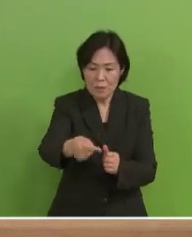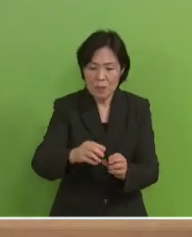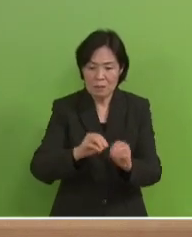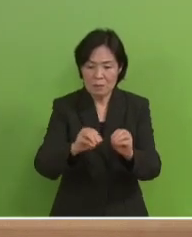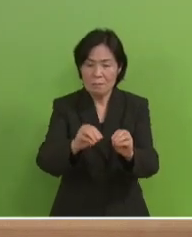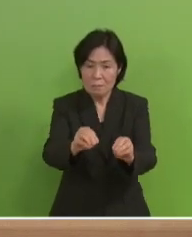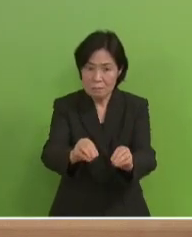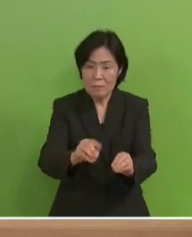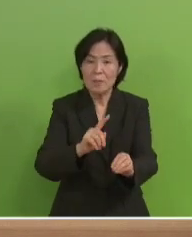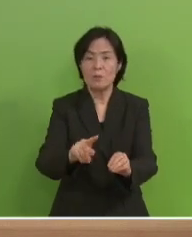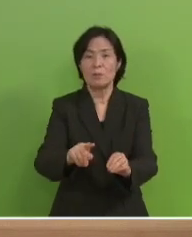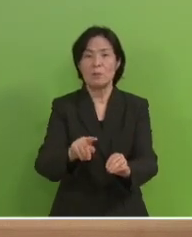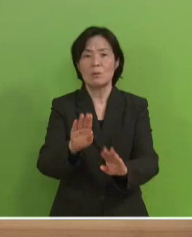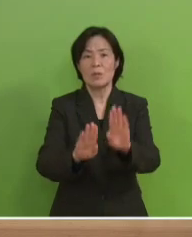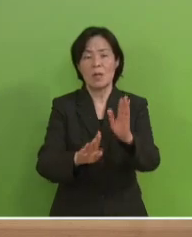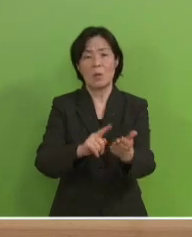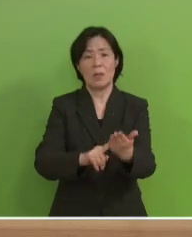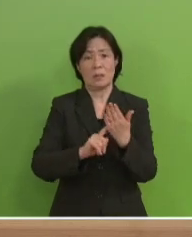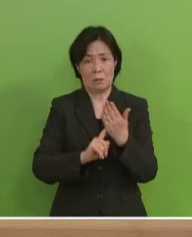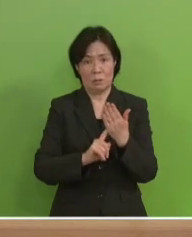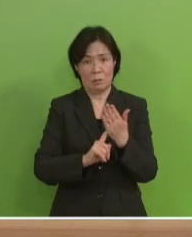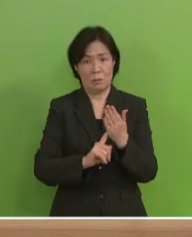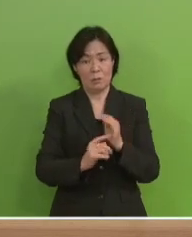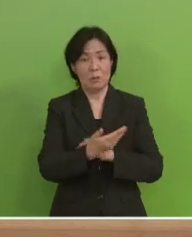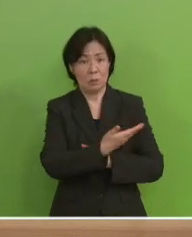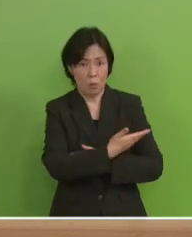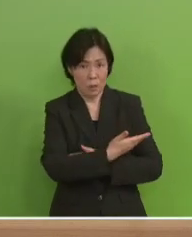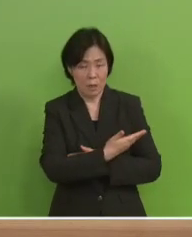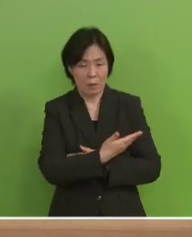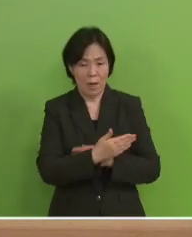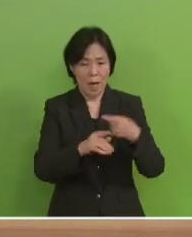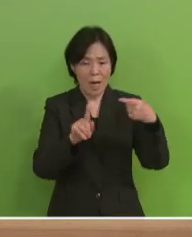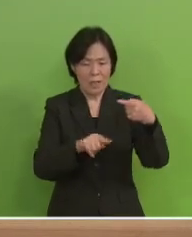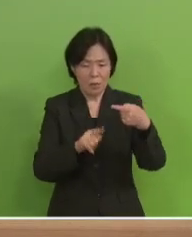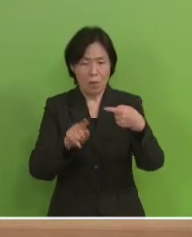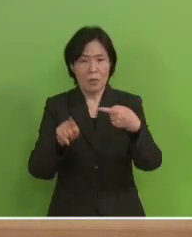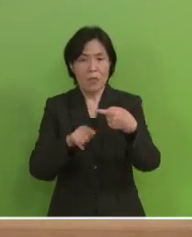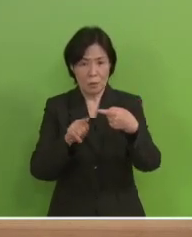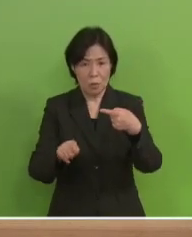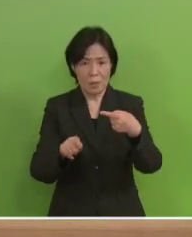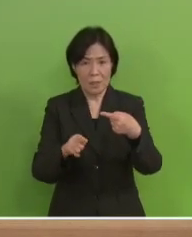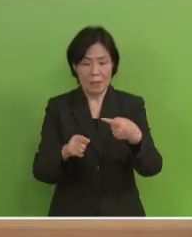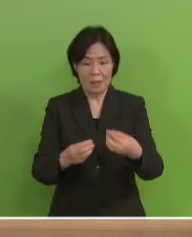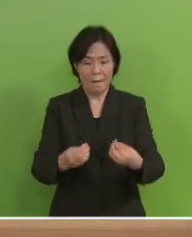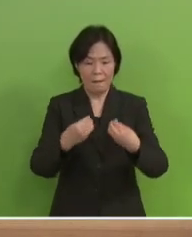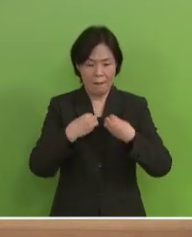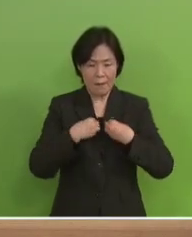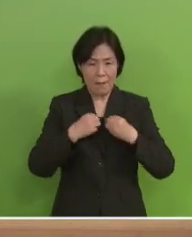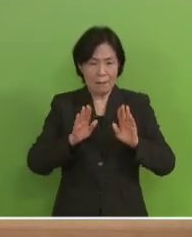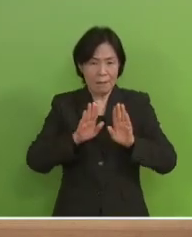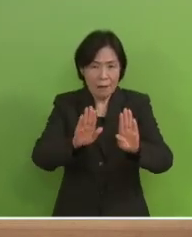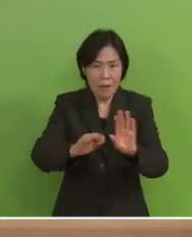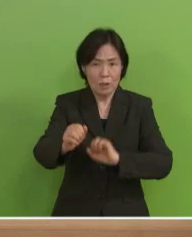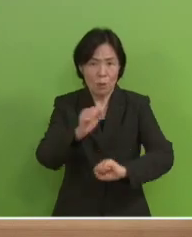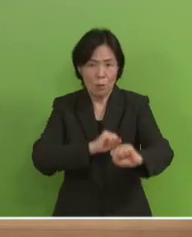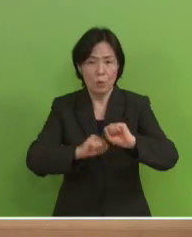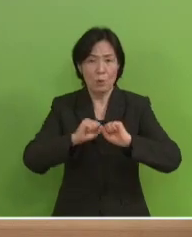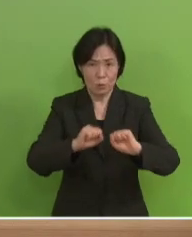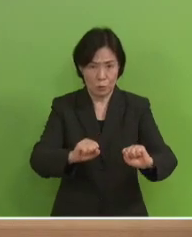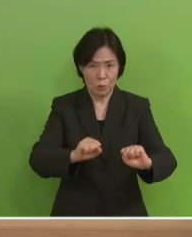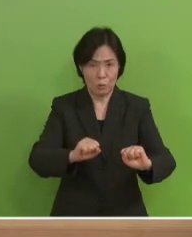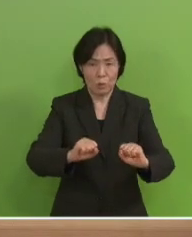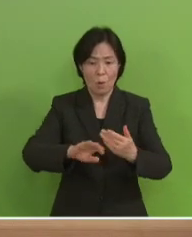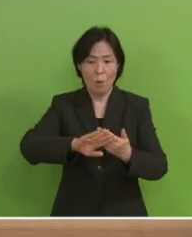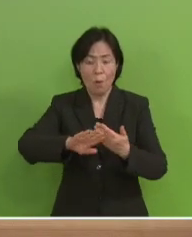が出てくるそうなるとうした事例を一人一人が幹線回行動をとることによってたのー実態への